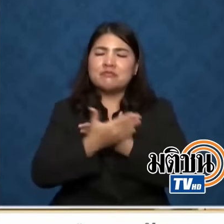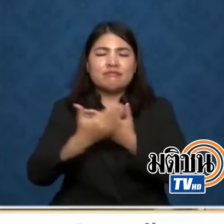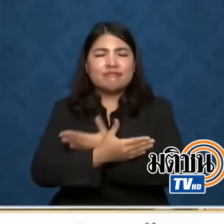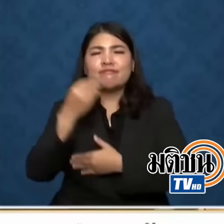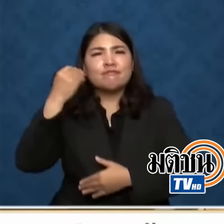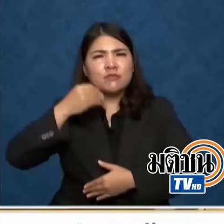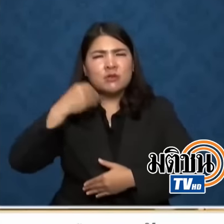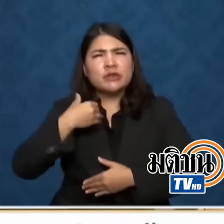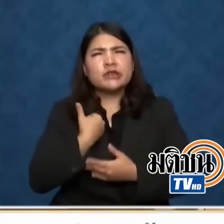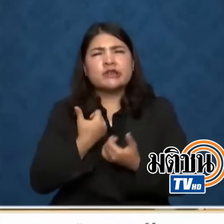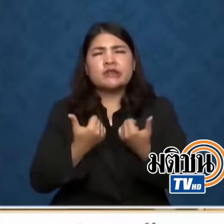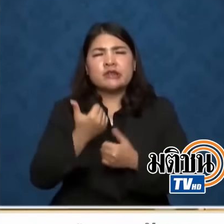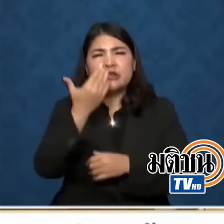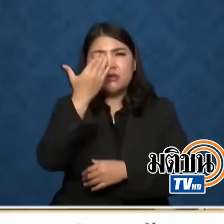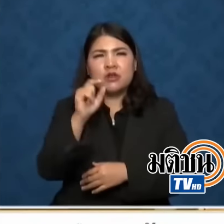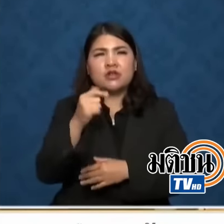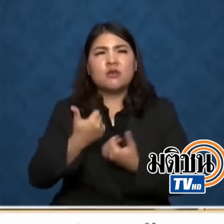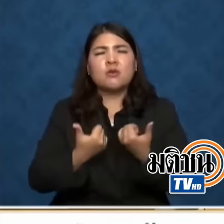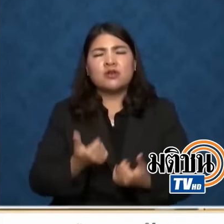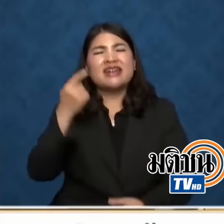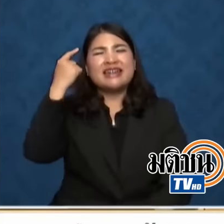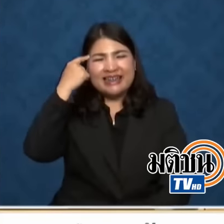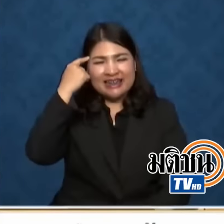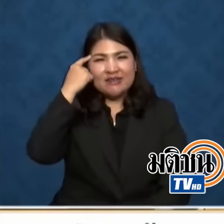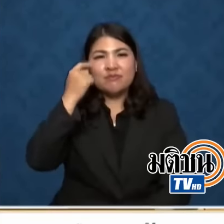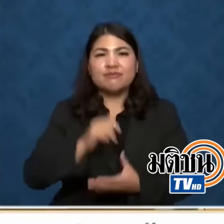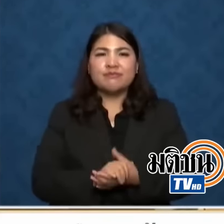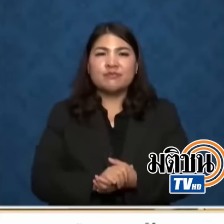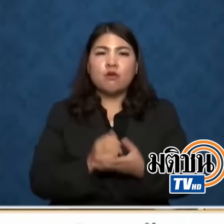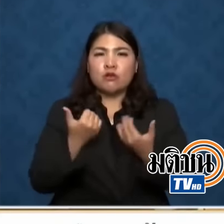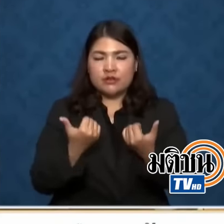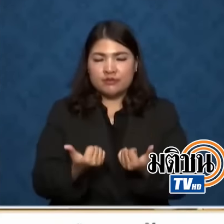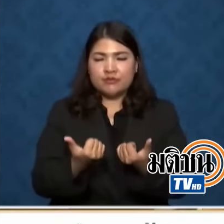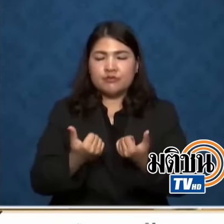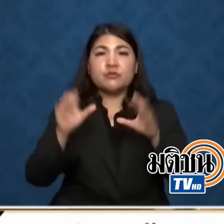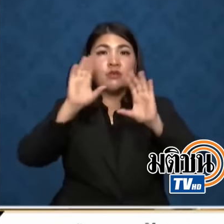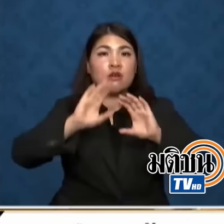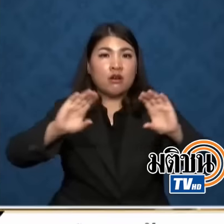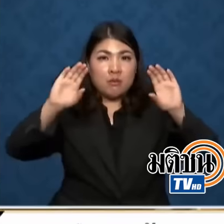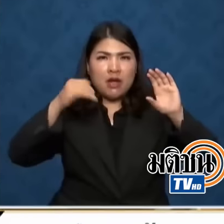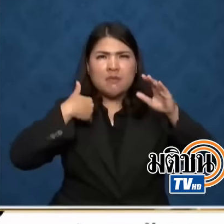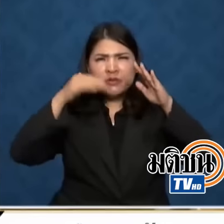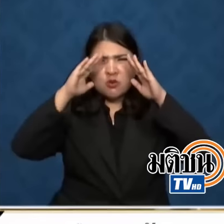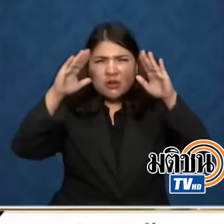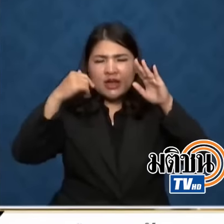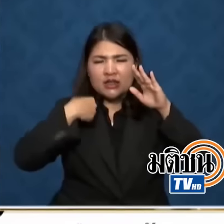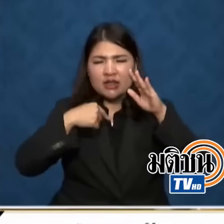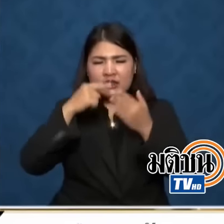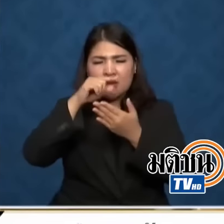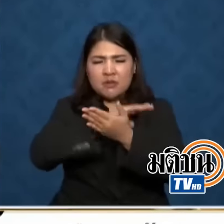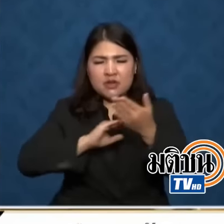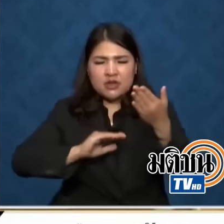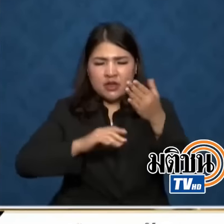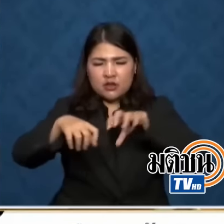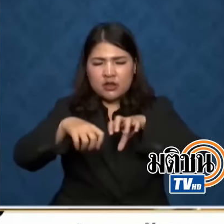ามันทำให้ชวนคิดค่ะว่าสรุปแล้วเนี่ยรัฐบาลนี้มีประสบการณ์ในการบริหารประเทศมาก่อนจริ